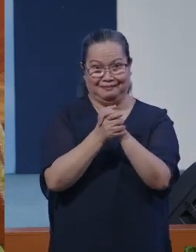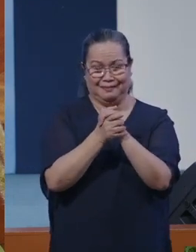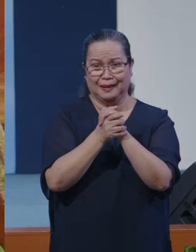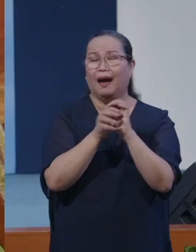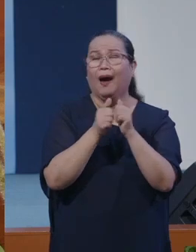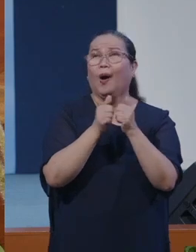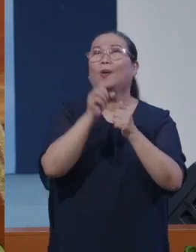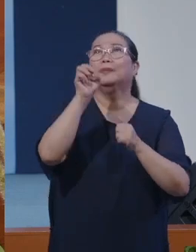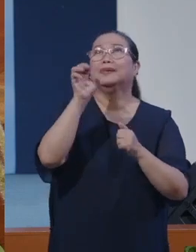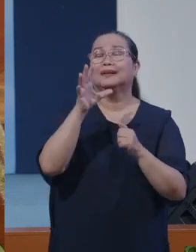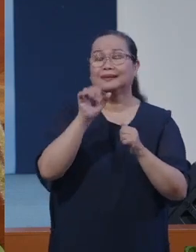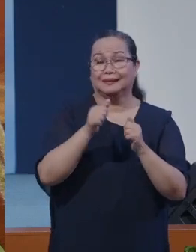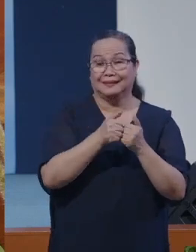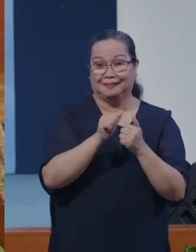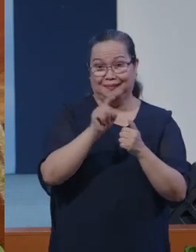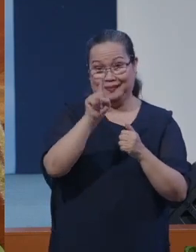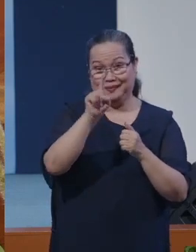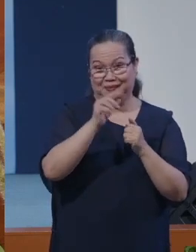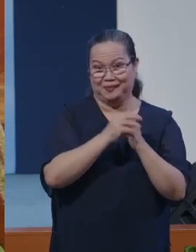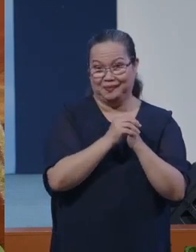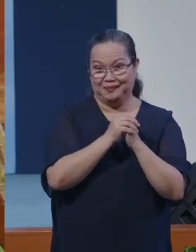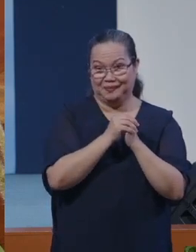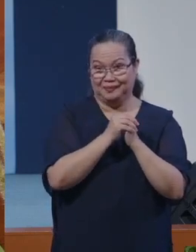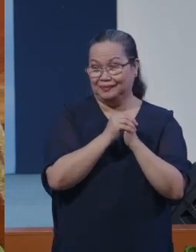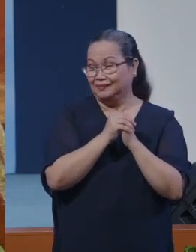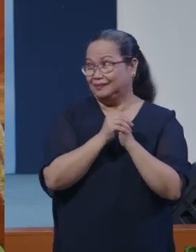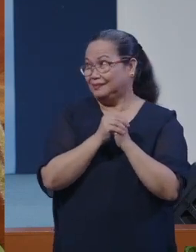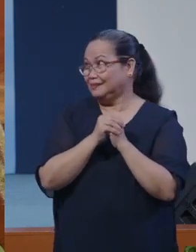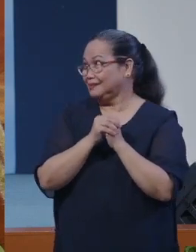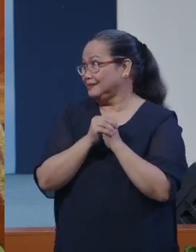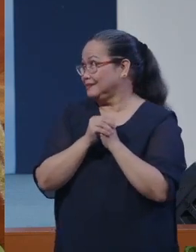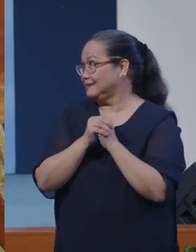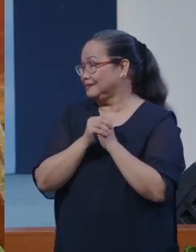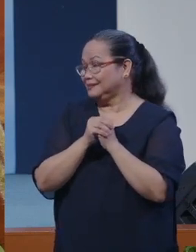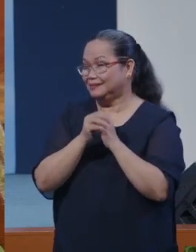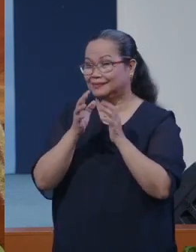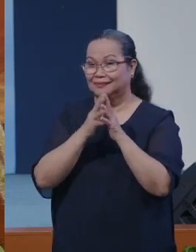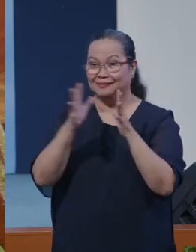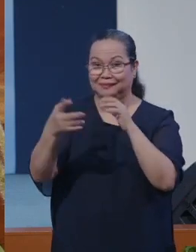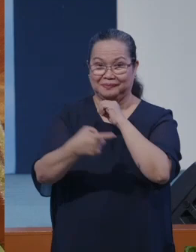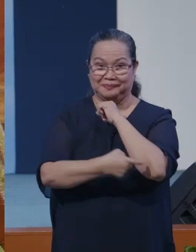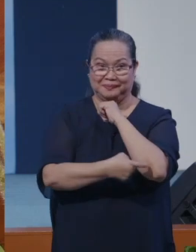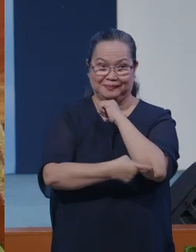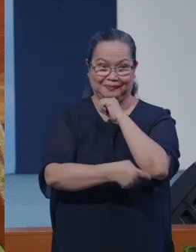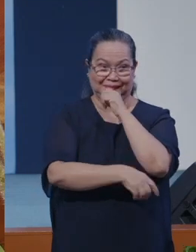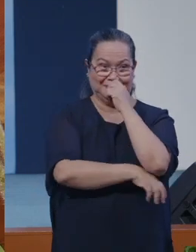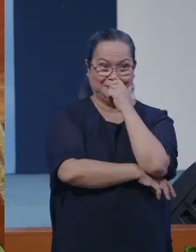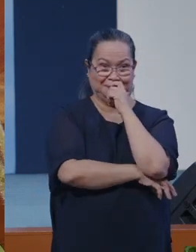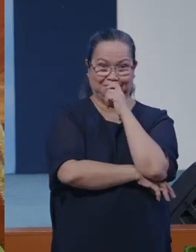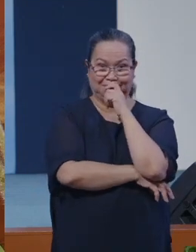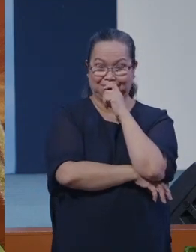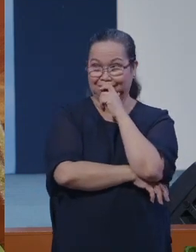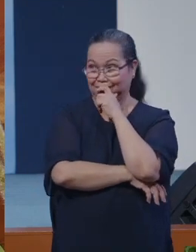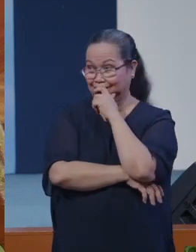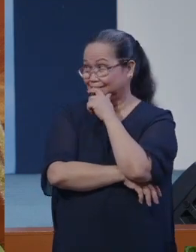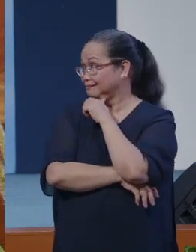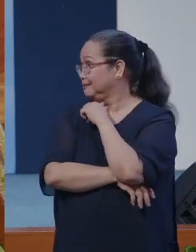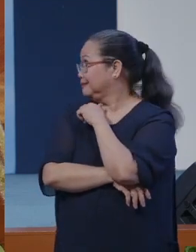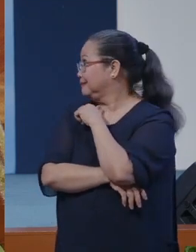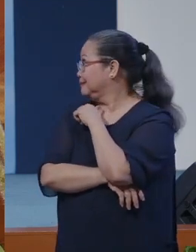yung meron tayo kasing isang napakalaking source ng temptation. Ano tawag